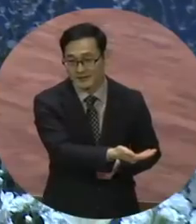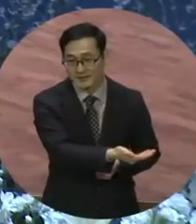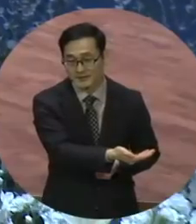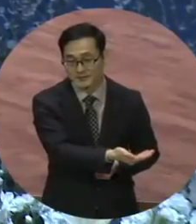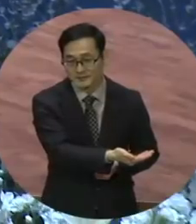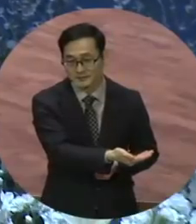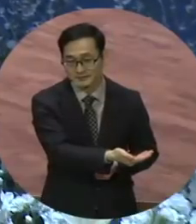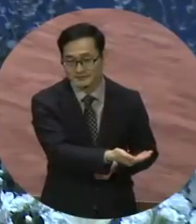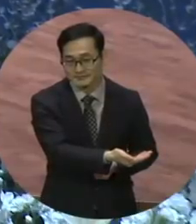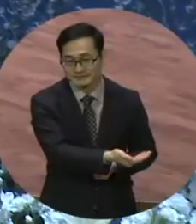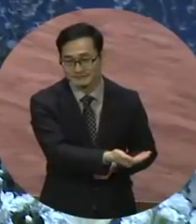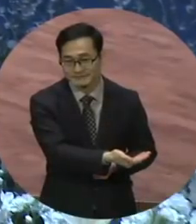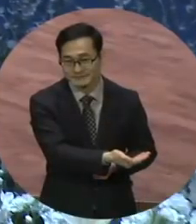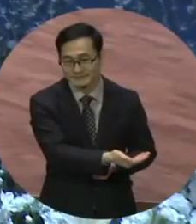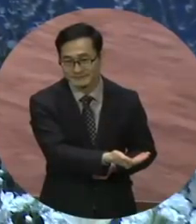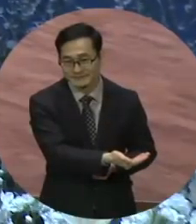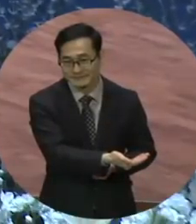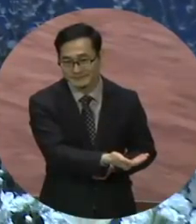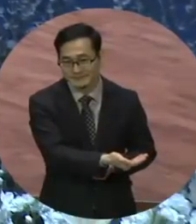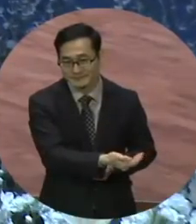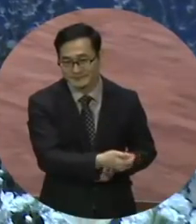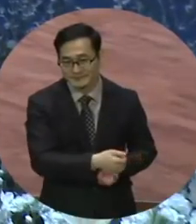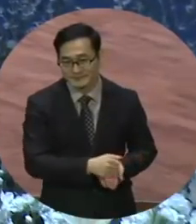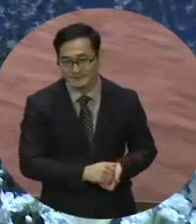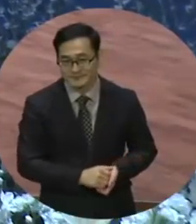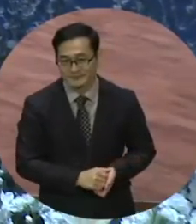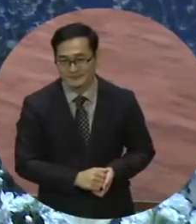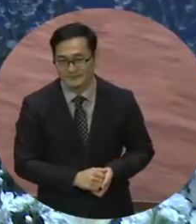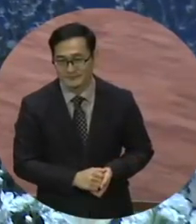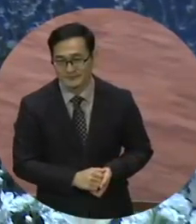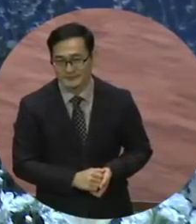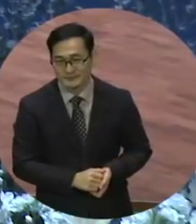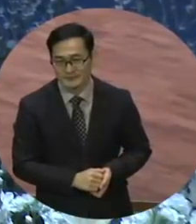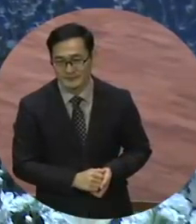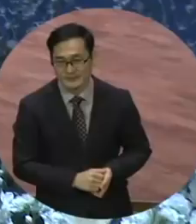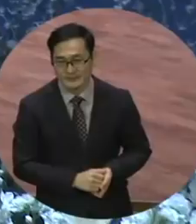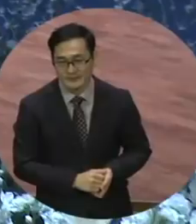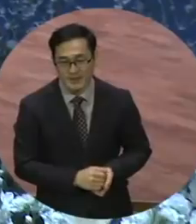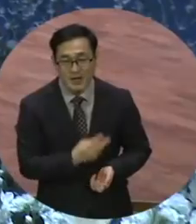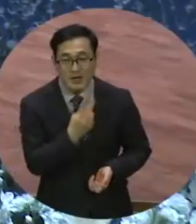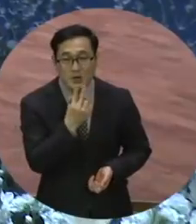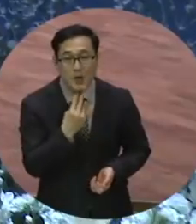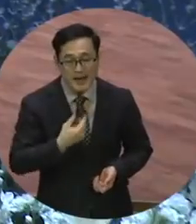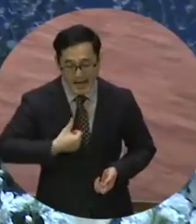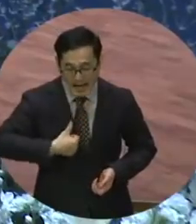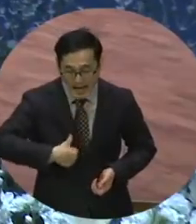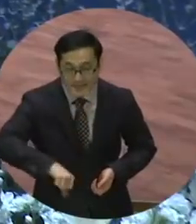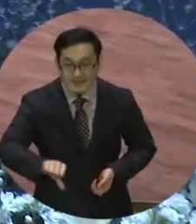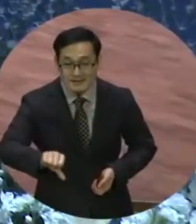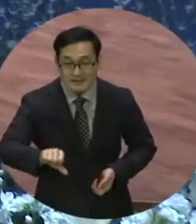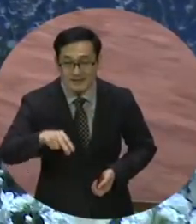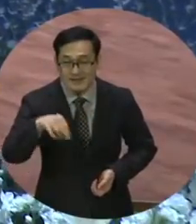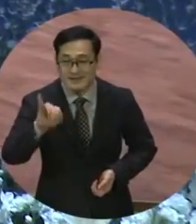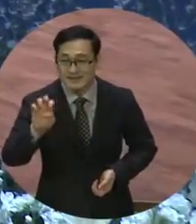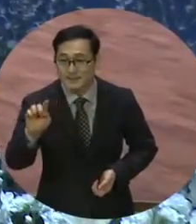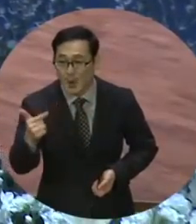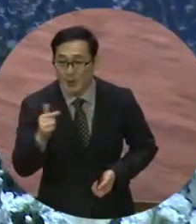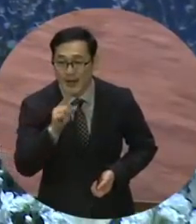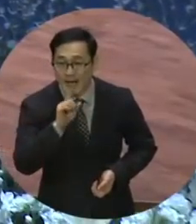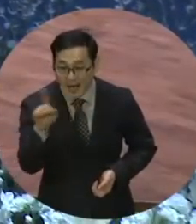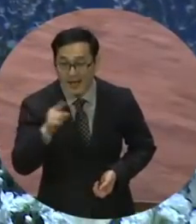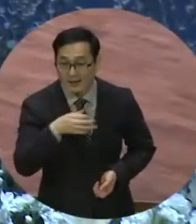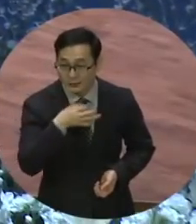예수님께서 베드로의 공식적인 이름이 아닙니다. 요한의 아들 시몬, 사적인 이름이에요. 평소 때 제자 되기